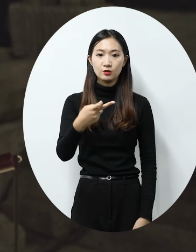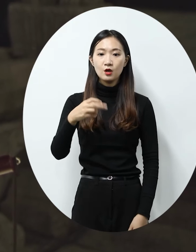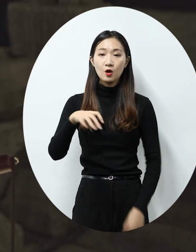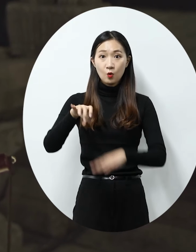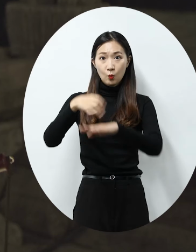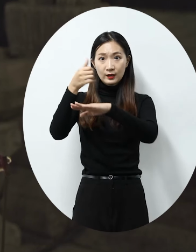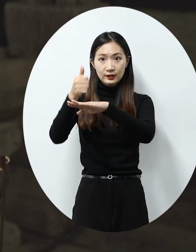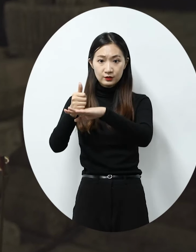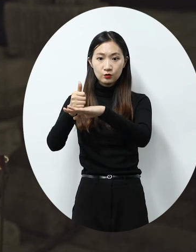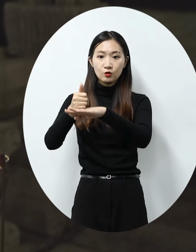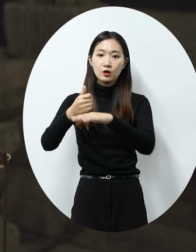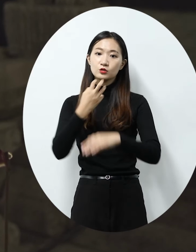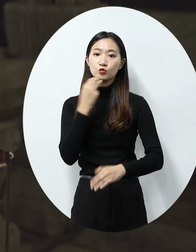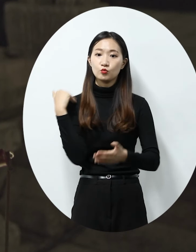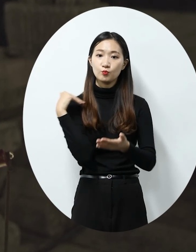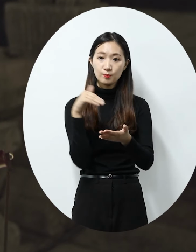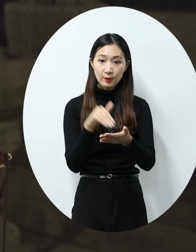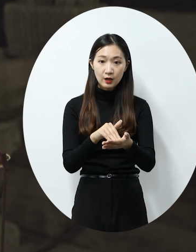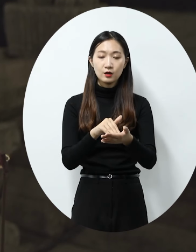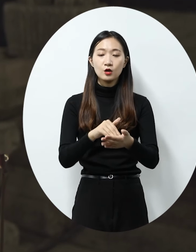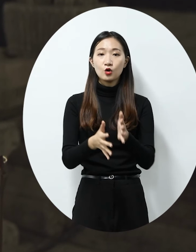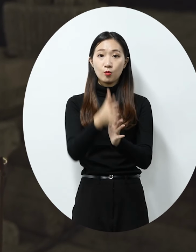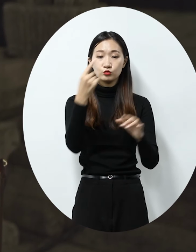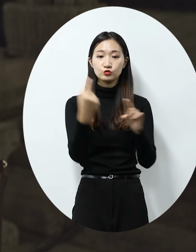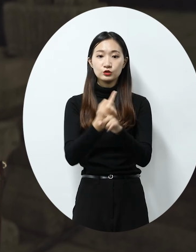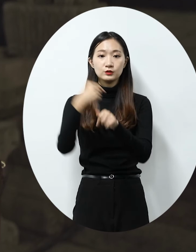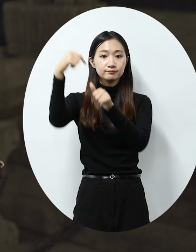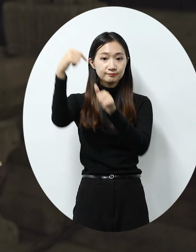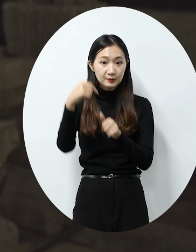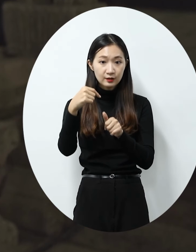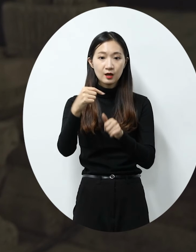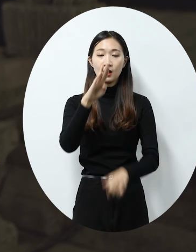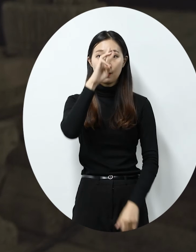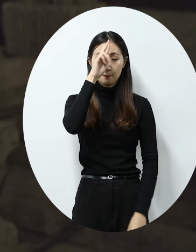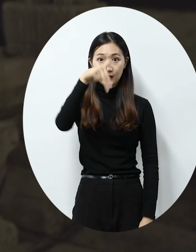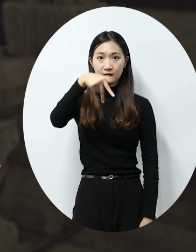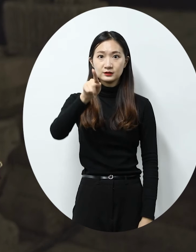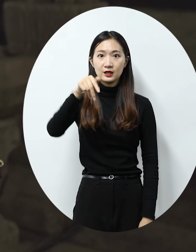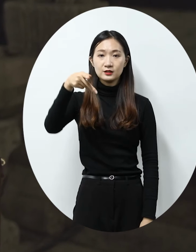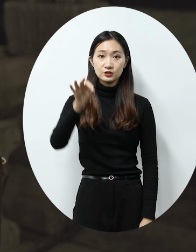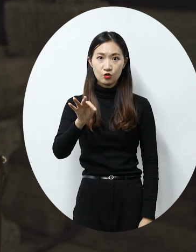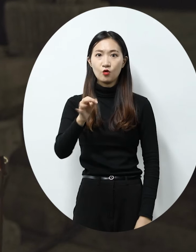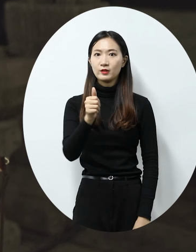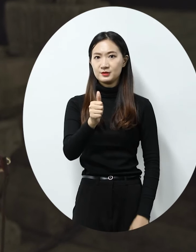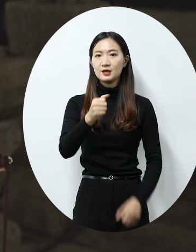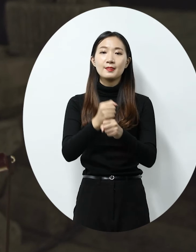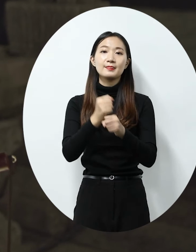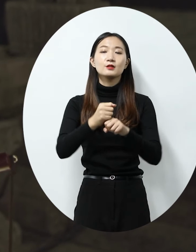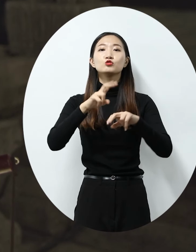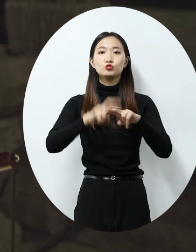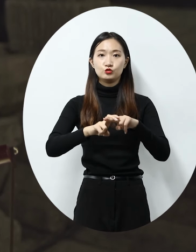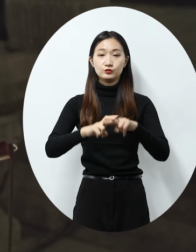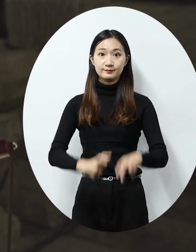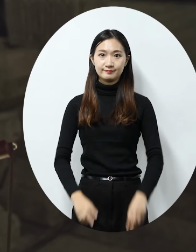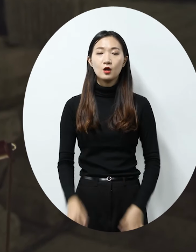태종 임금께서 한양으로 재천도한 이후 누각의 수리를 지시하여 박자청이 만든 루이옵니다